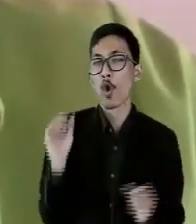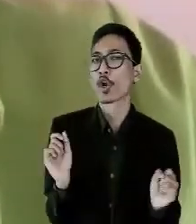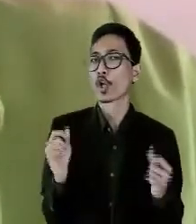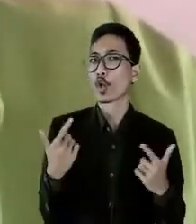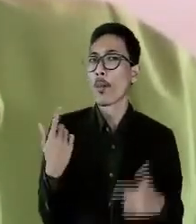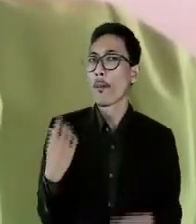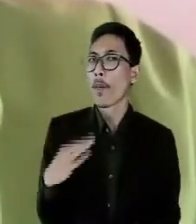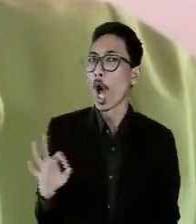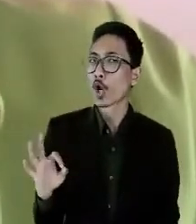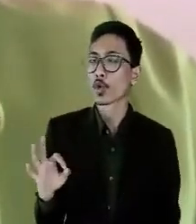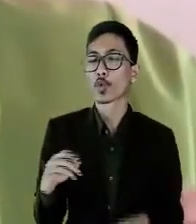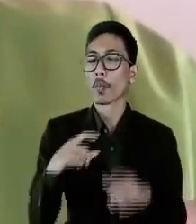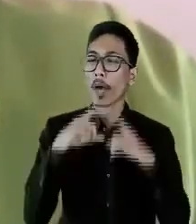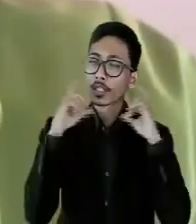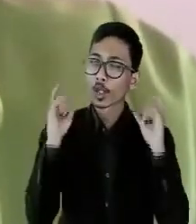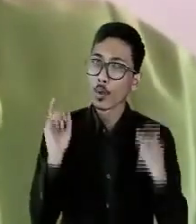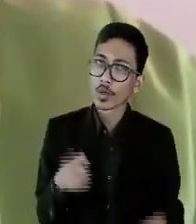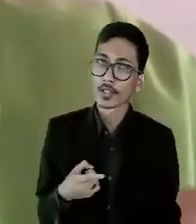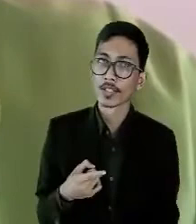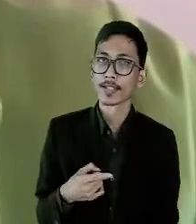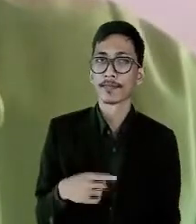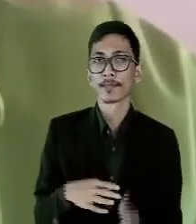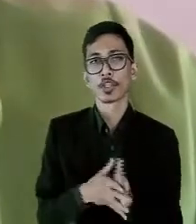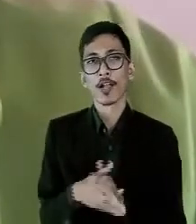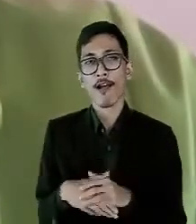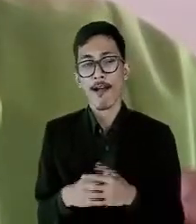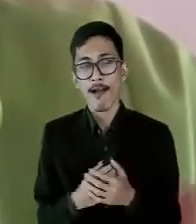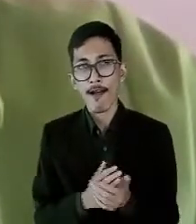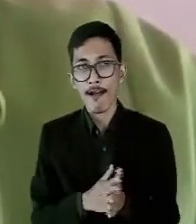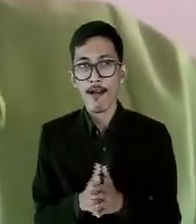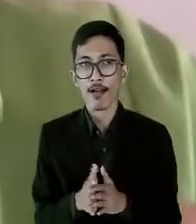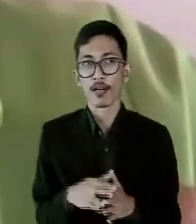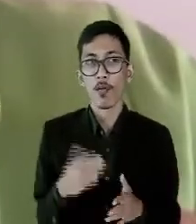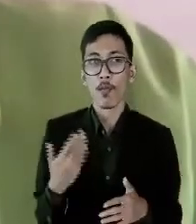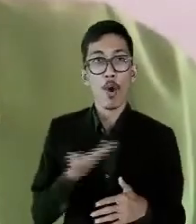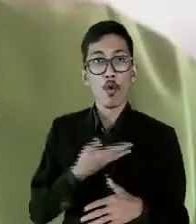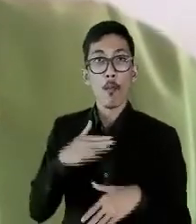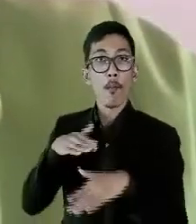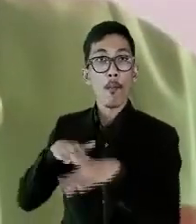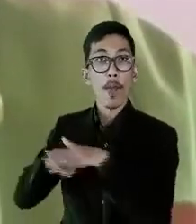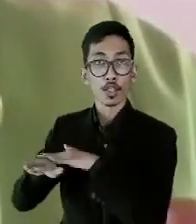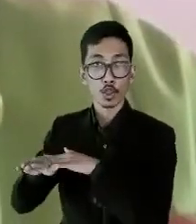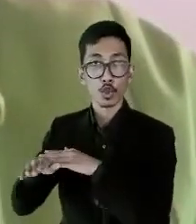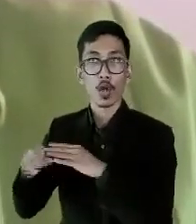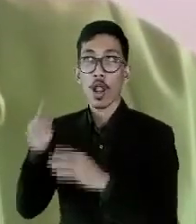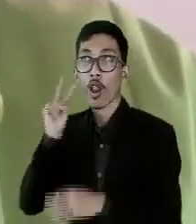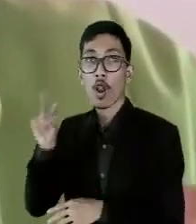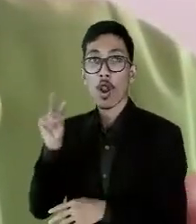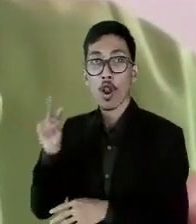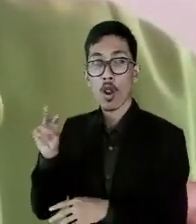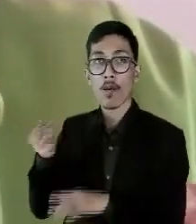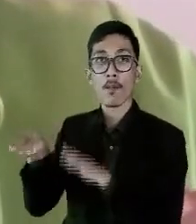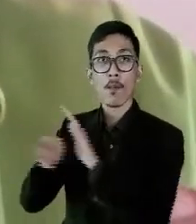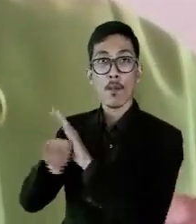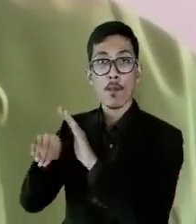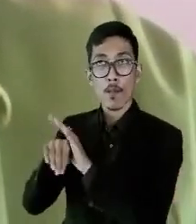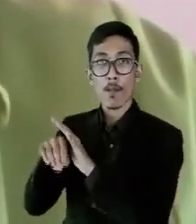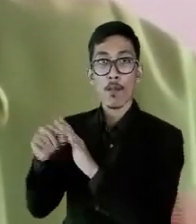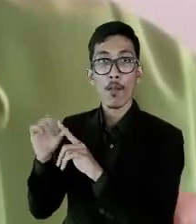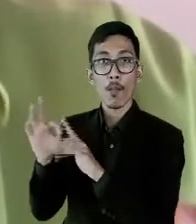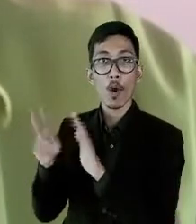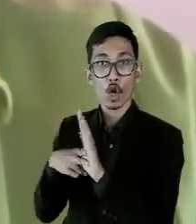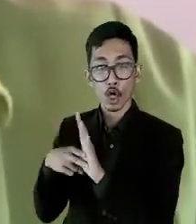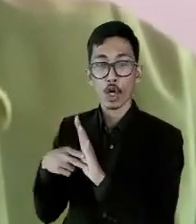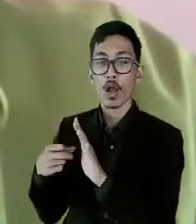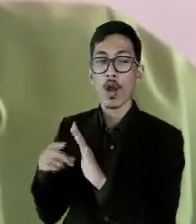dan kontrolnya juga ketat ya, untuk bisa masuk ke venue-venue itu ketat juga. Jadi baik, Pak. Itu yang bisa saya